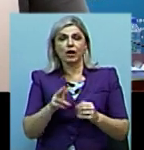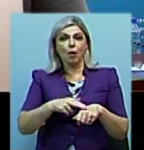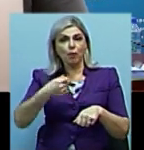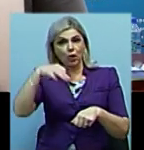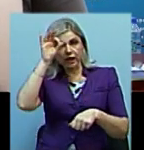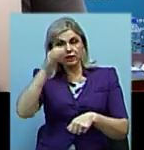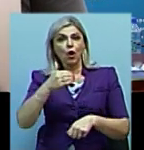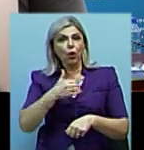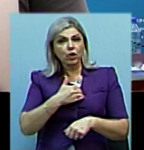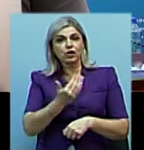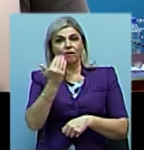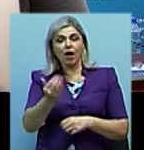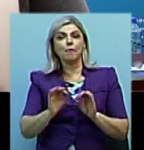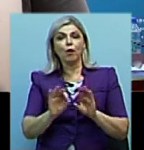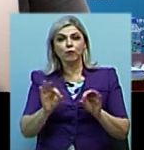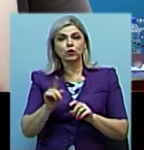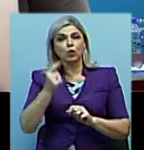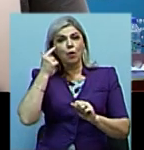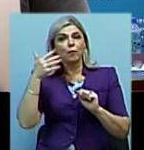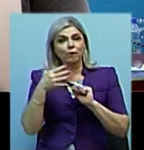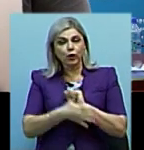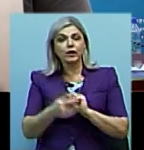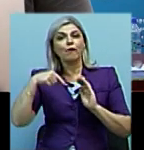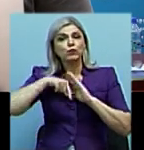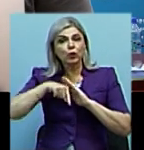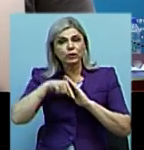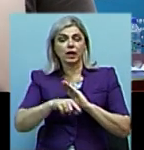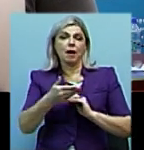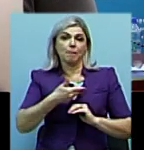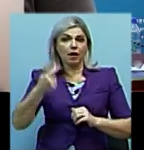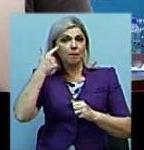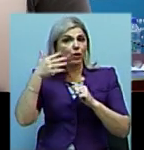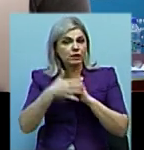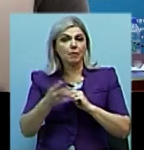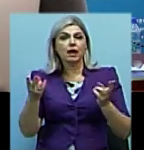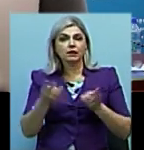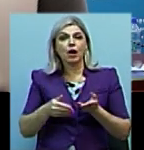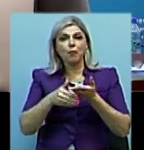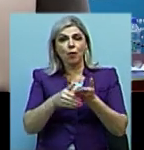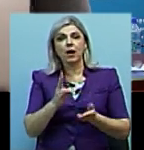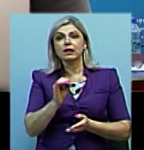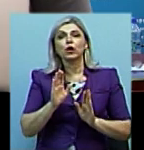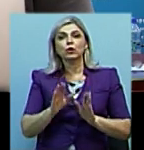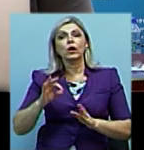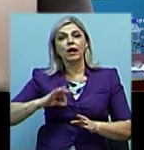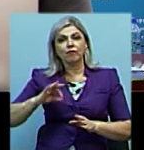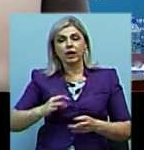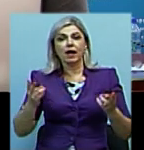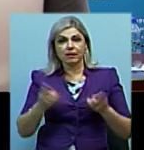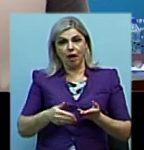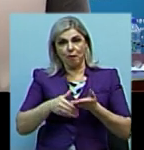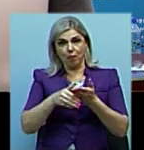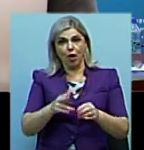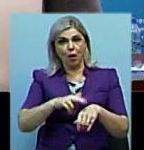Оскільки хотілося б вам пояснити, що, зрозумівши кухню зсередини, ми розуміємо, що потрібно допомагати не тільки користувачам, потрібно допомагати